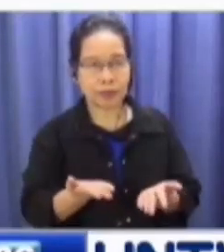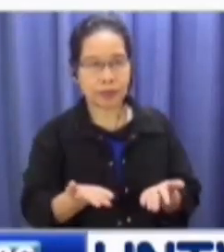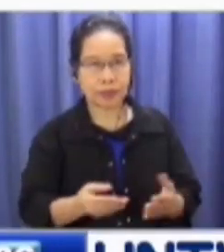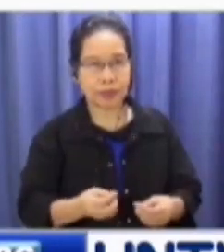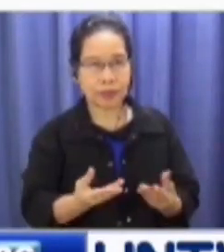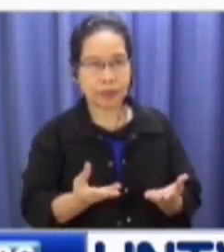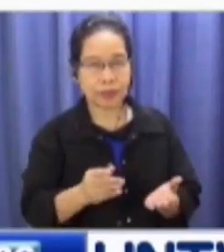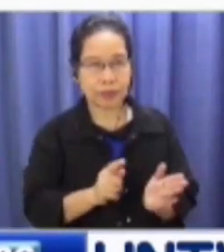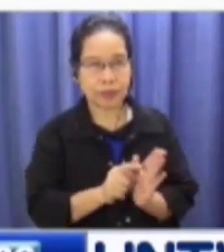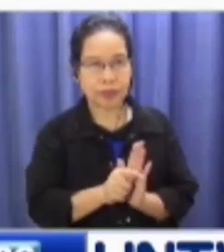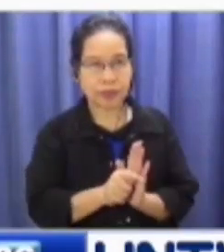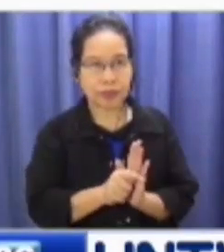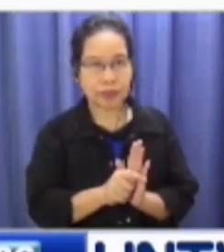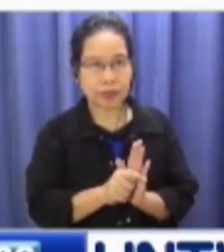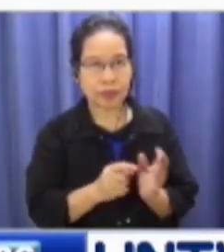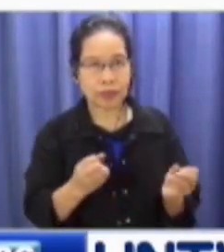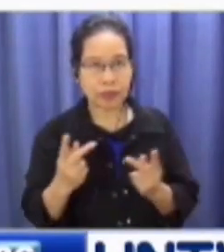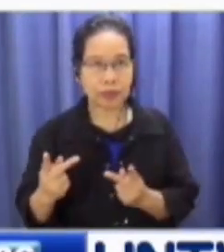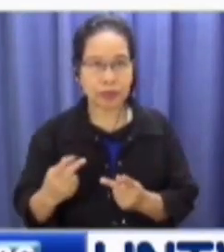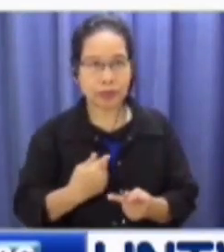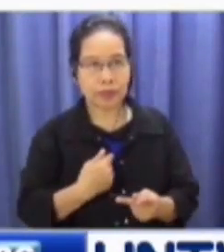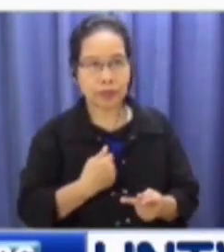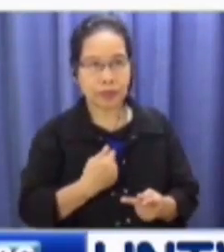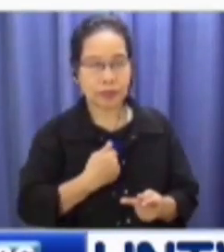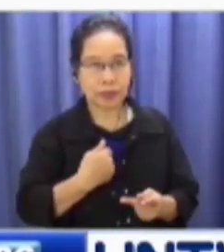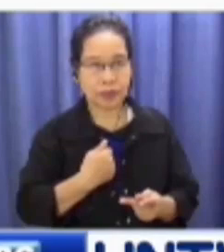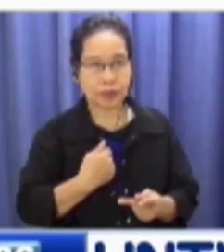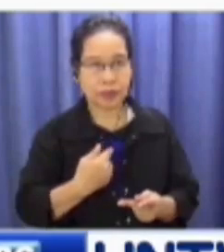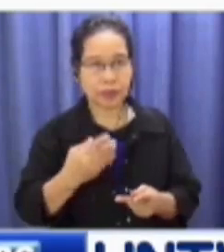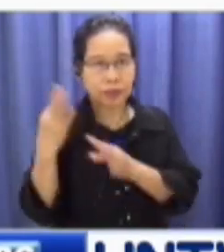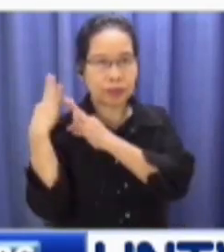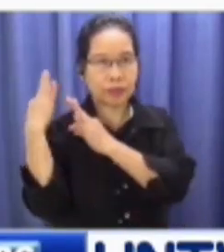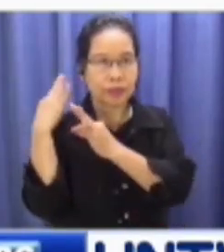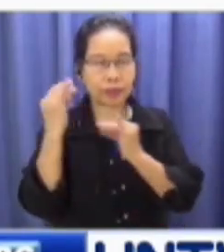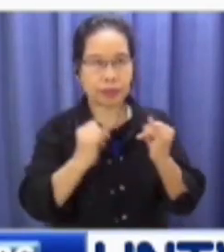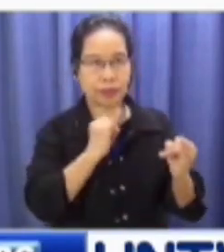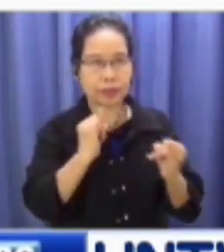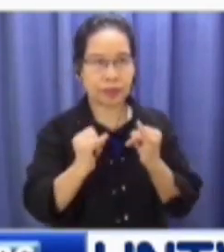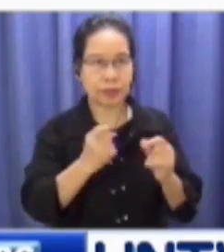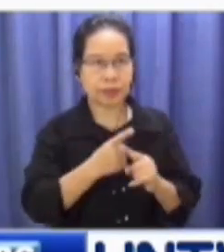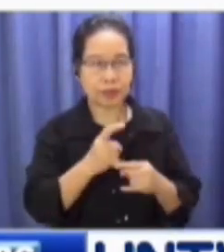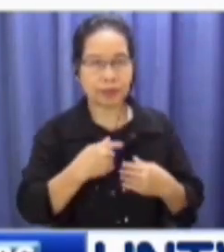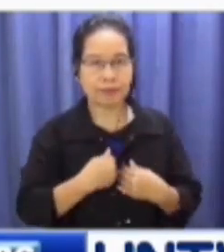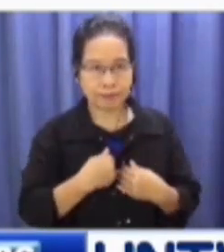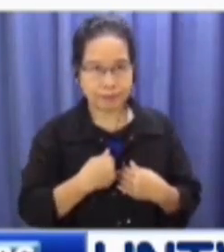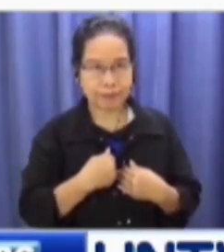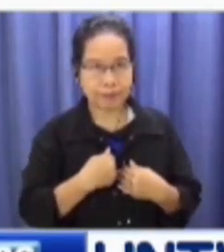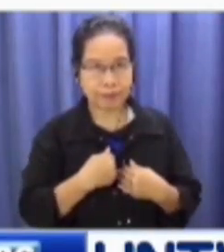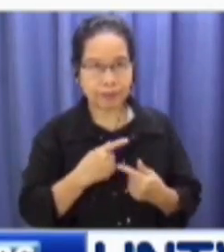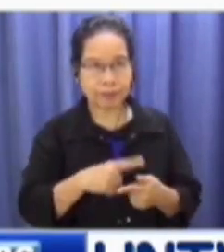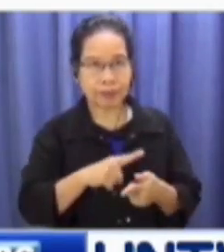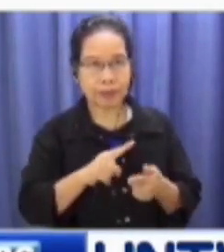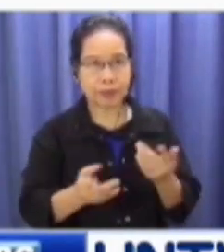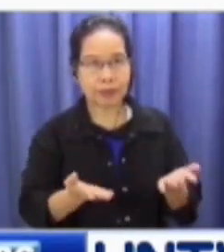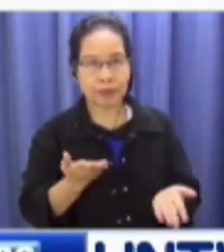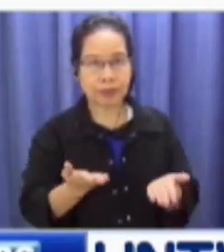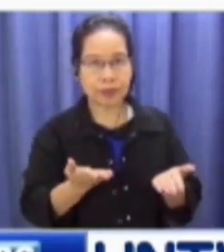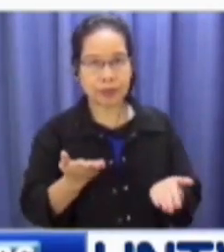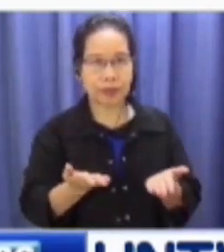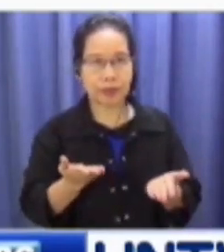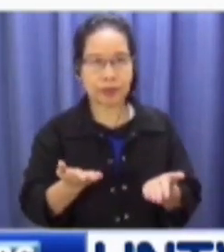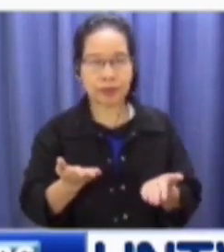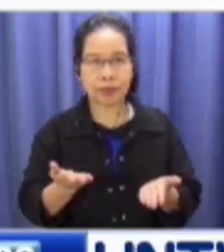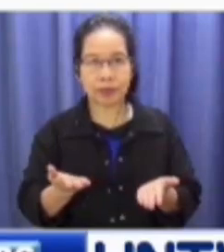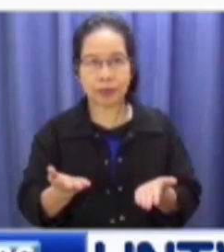naman, ito ako na siguro may sala dahil ako pong ini-interview nang galing po sa akin. Probably yung play